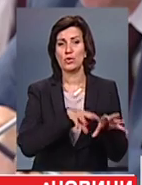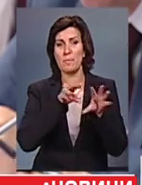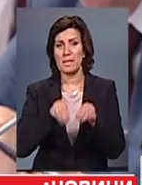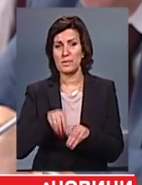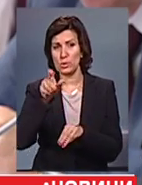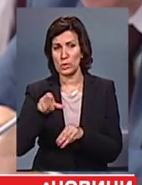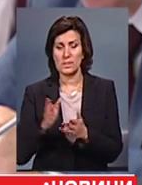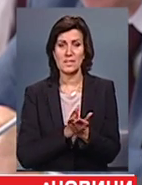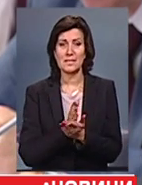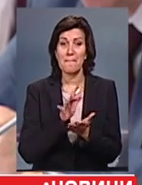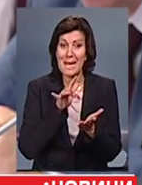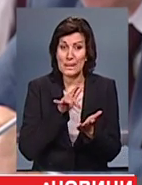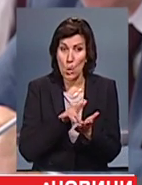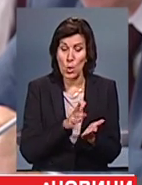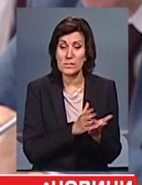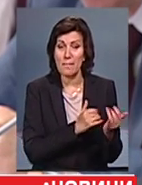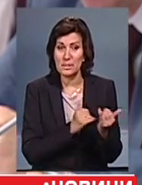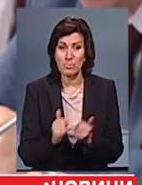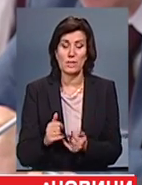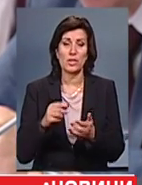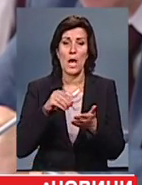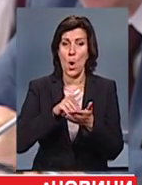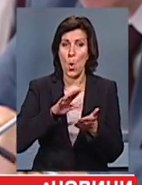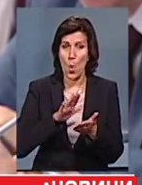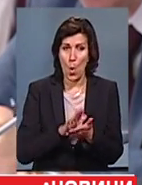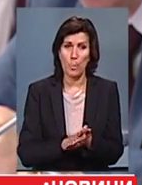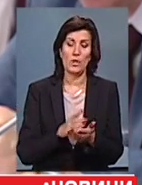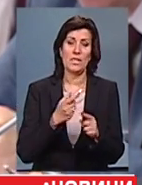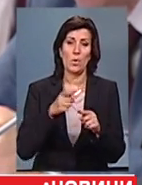осіб з метою забезпечення єдиного державного обліку фізичних осіб, які є внутрішньо переміщеними.